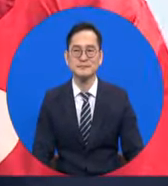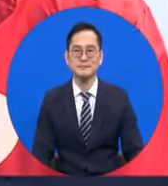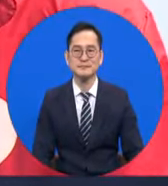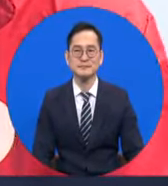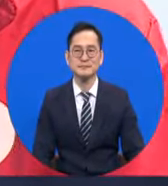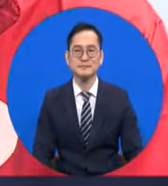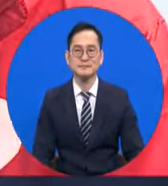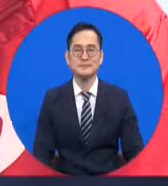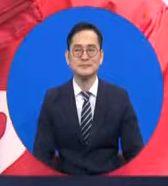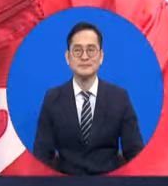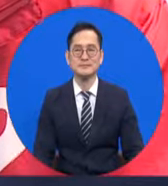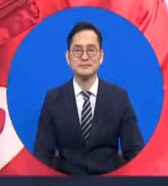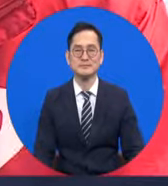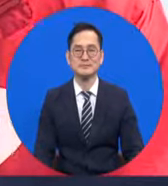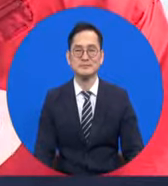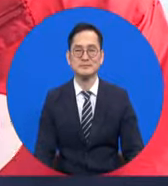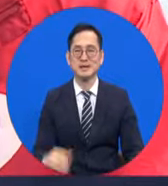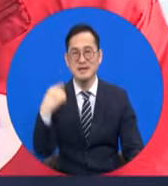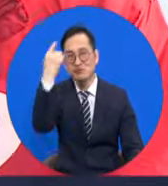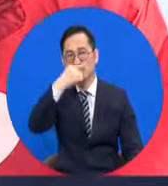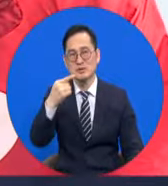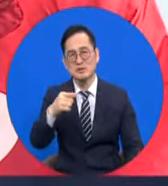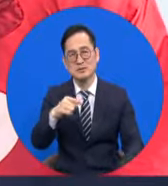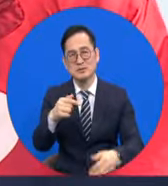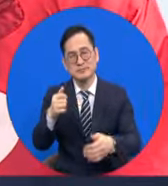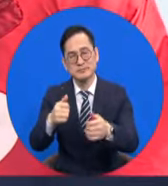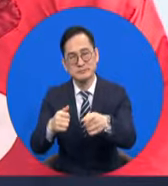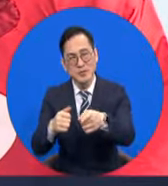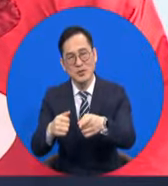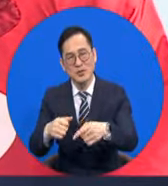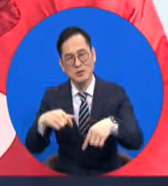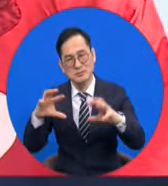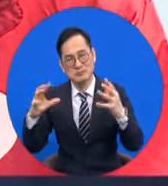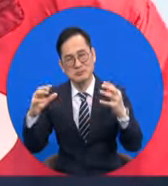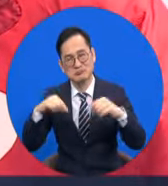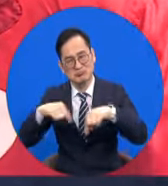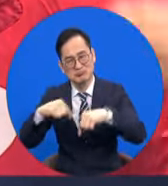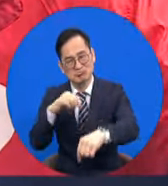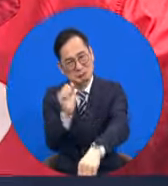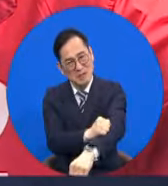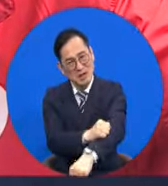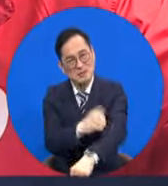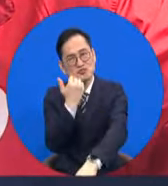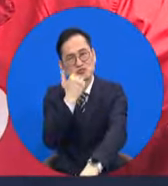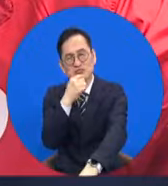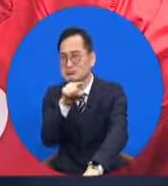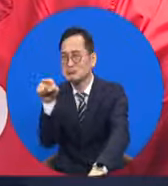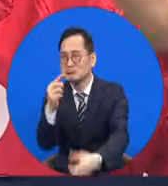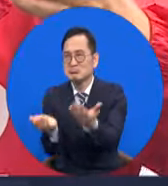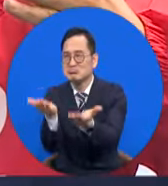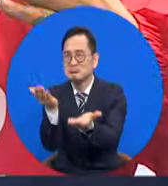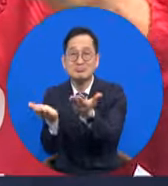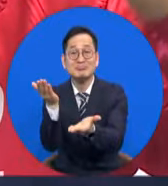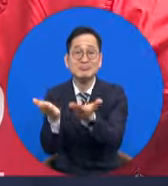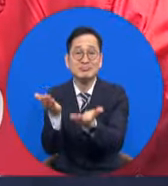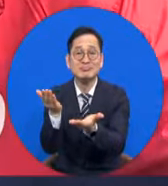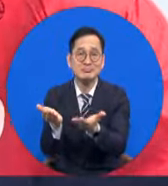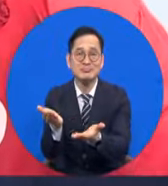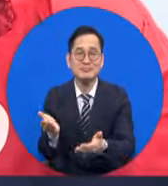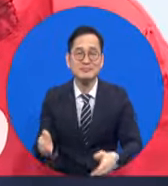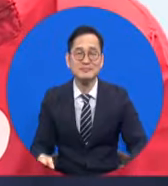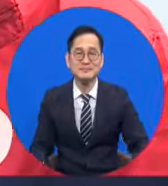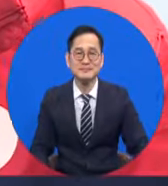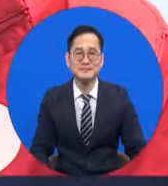유권자들께서 그런 인물 비교를 어떤 층위까지 하실 건가 그런 부분도 굉장히 저희는 눈여겨보고 있습니다. 예,